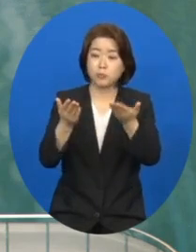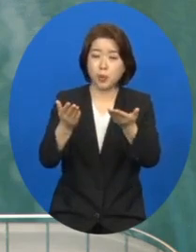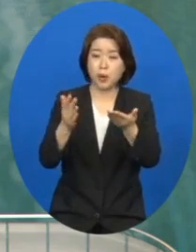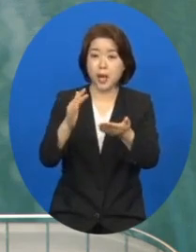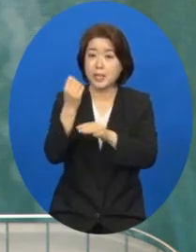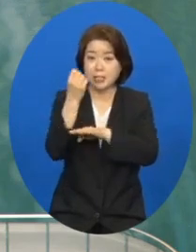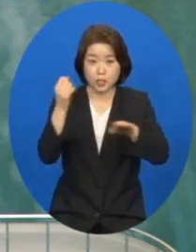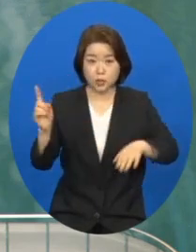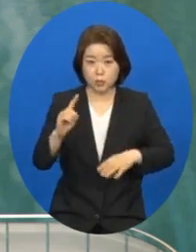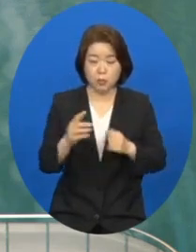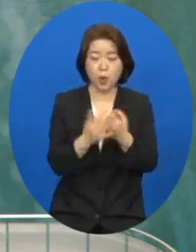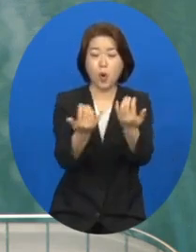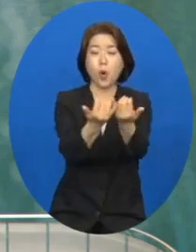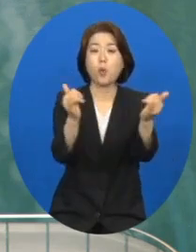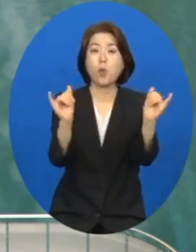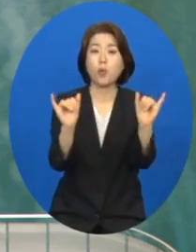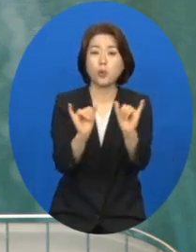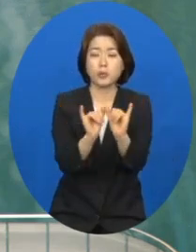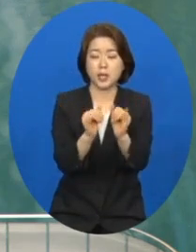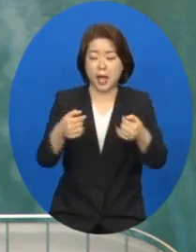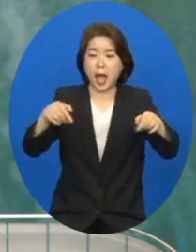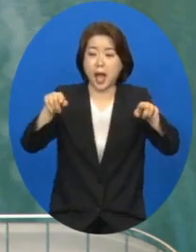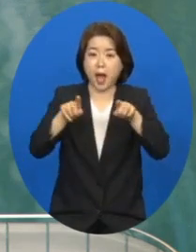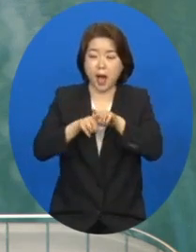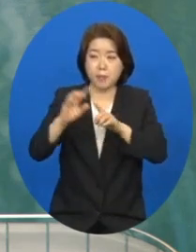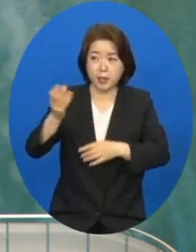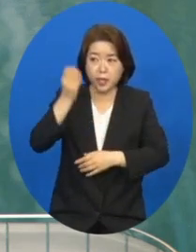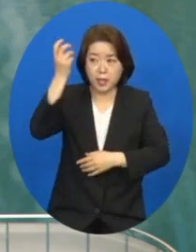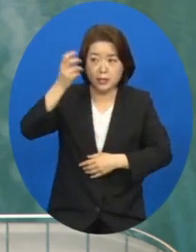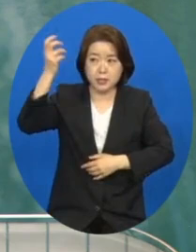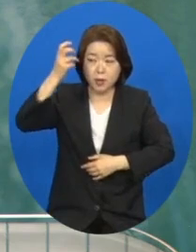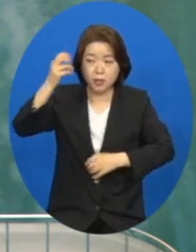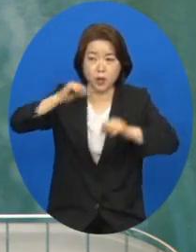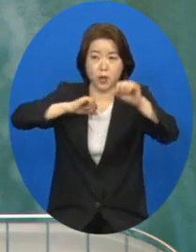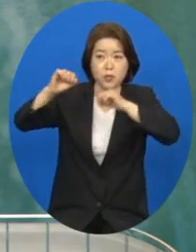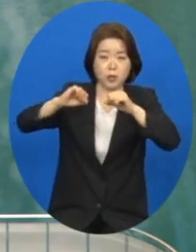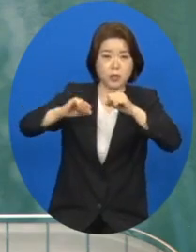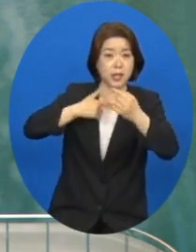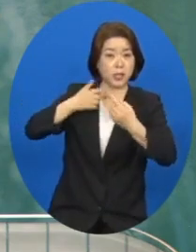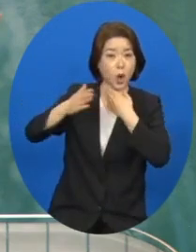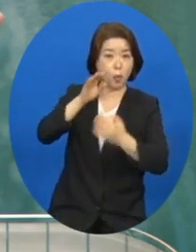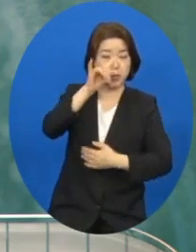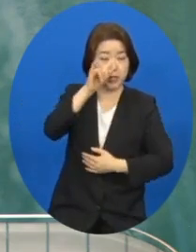공동체가 함께 성령의 역사를 경험하는 것에 두었습니다. 지금도